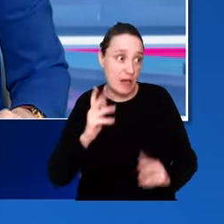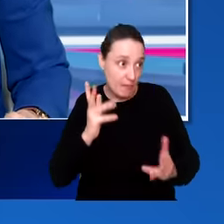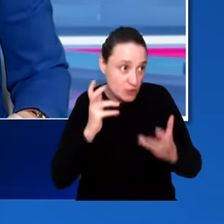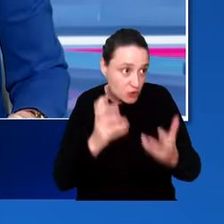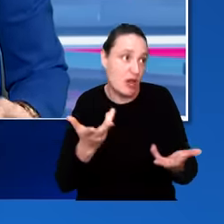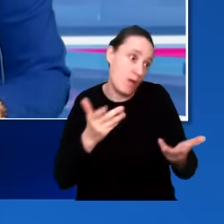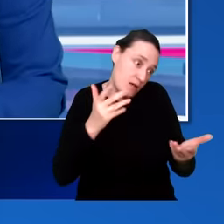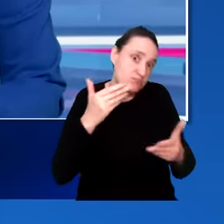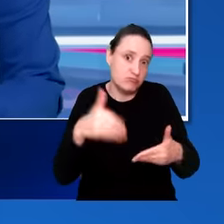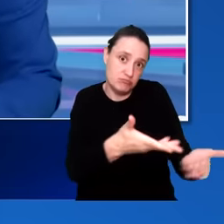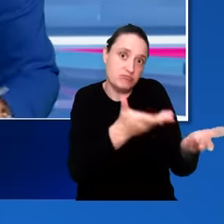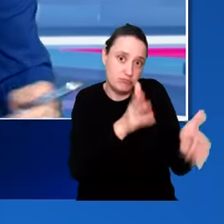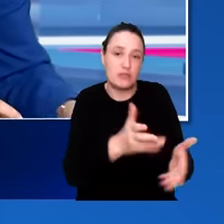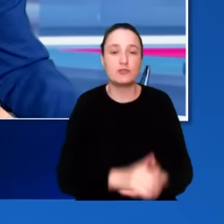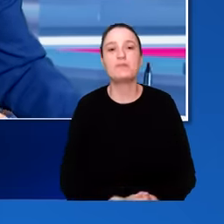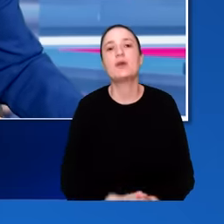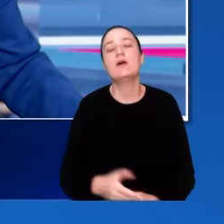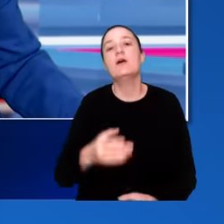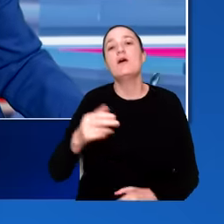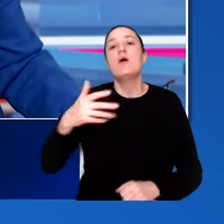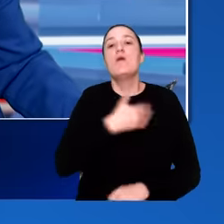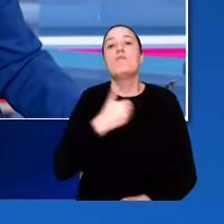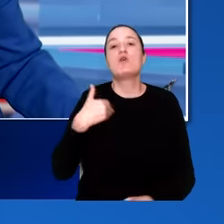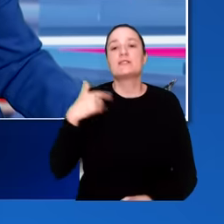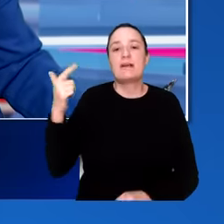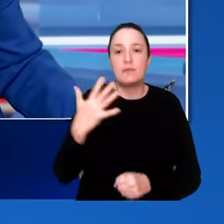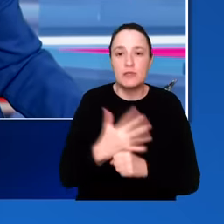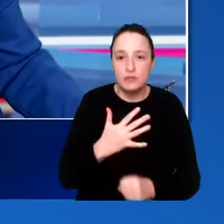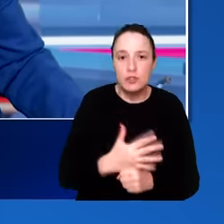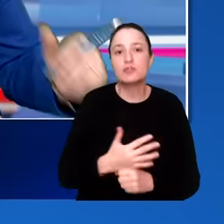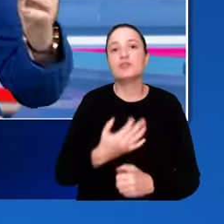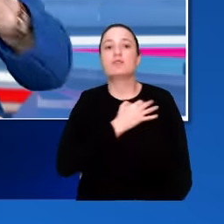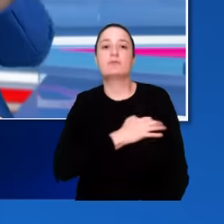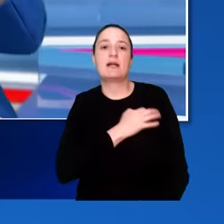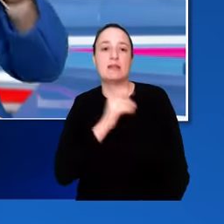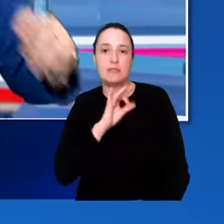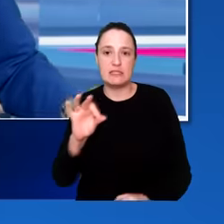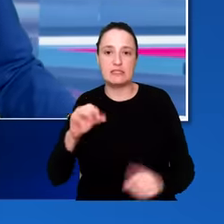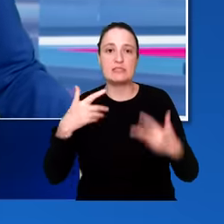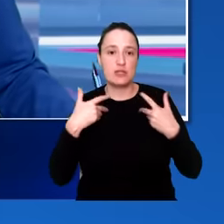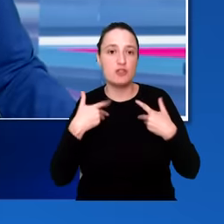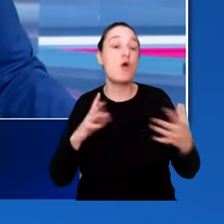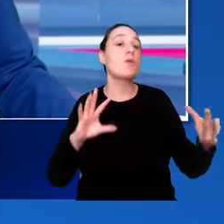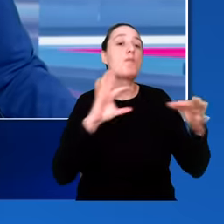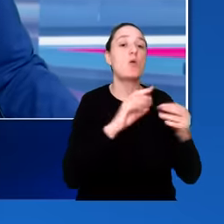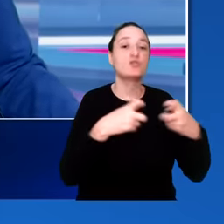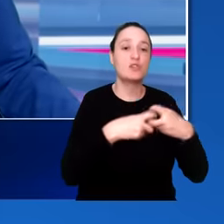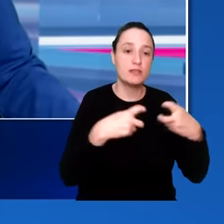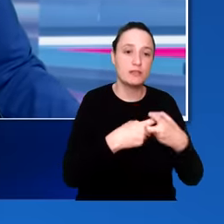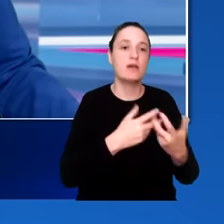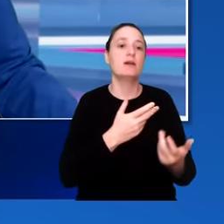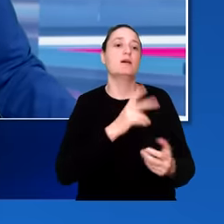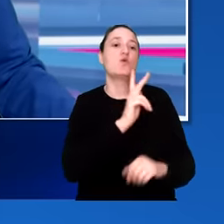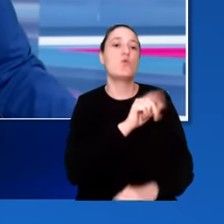Pani poseł Elżbieta Brukiewicz, Polska 2050, pan poseł Waldemar Buda, Prawo i Sprawiedliwość, a w połączeniu bardzo. Państwo widzą pan poseł Marek Jakubiak,